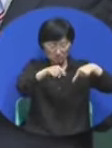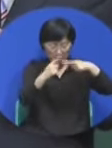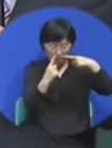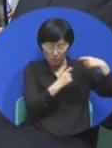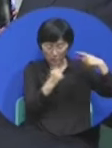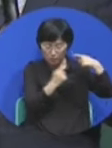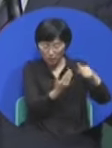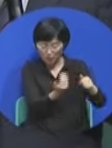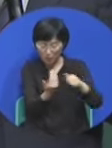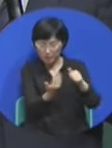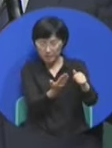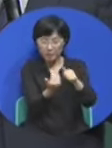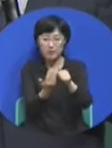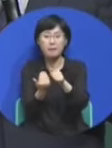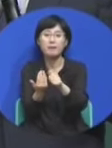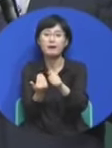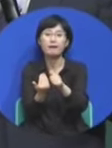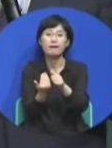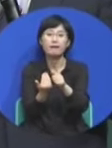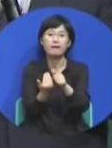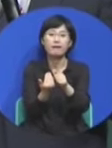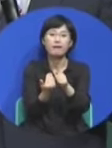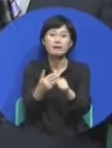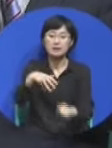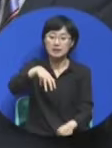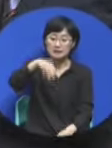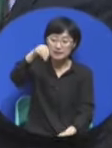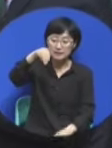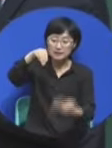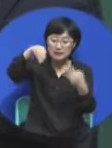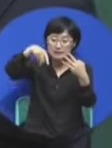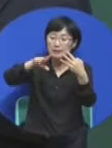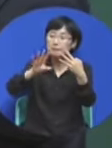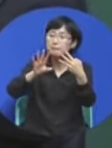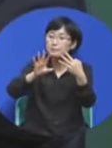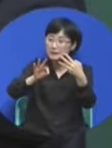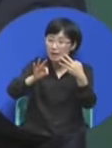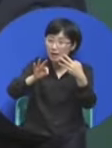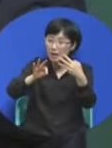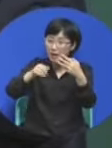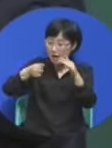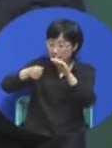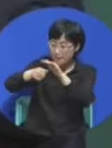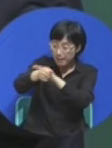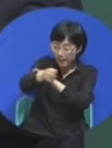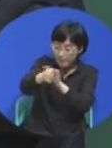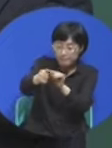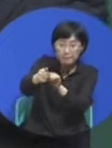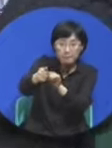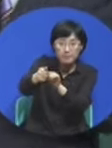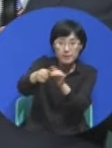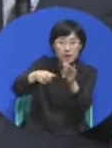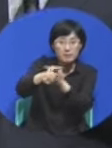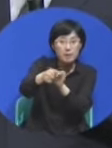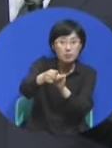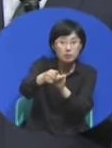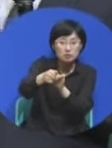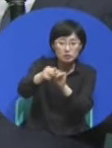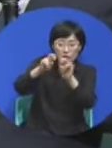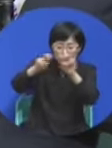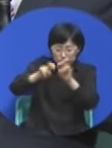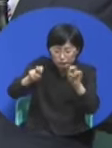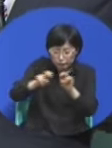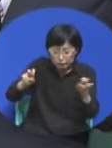脱离自己职位的这个天使呢堕落，然后诱惑了人类. 창세기 3장에 등장한 바로 그 존재가 거슬러 올라가면 찬양하던 천사 중에